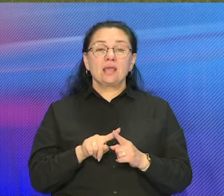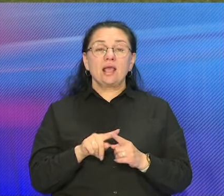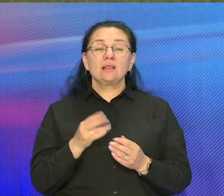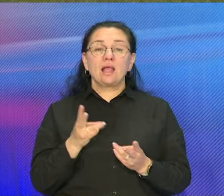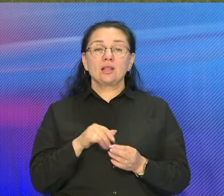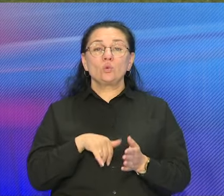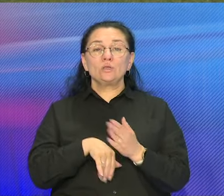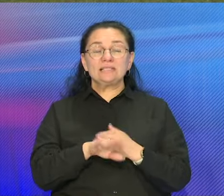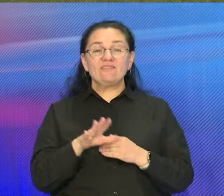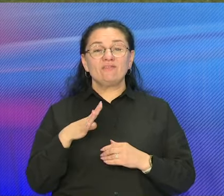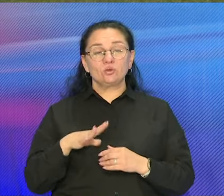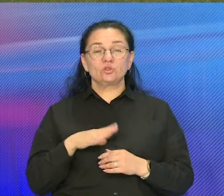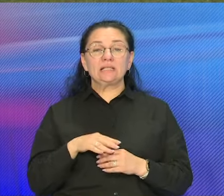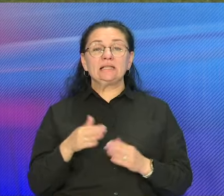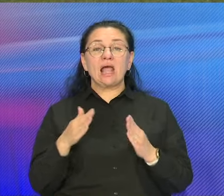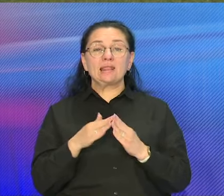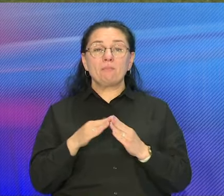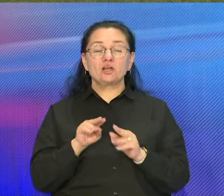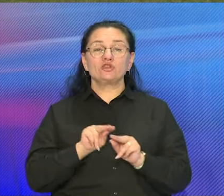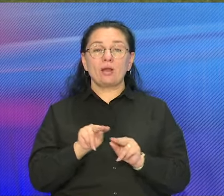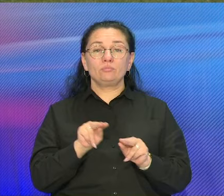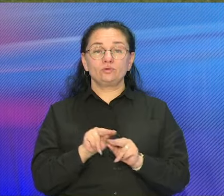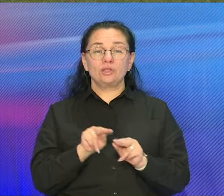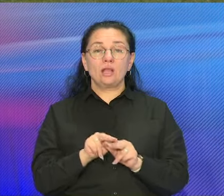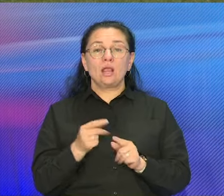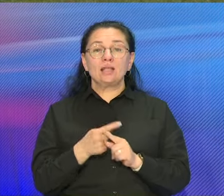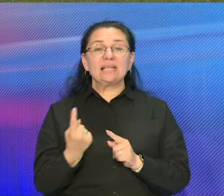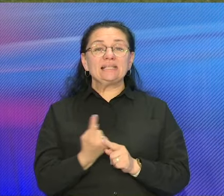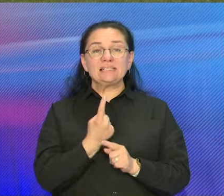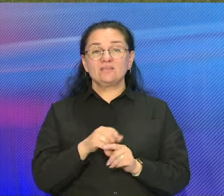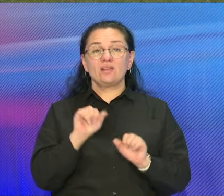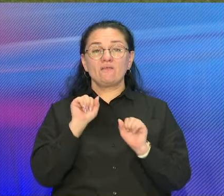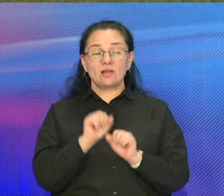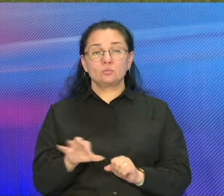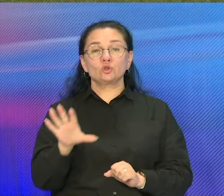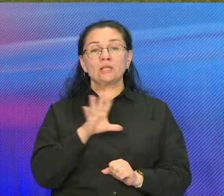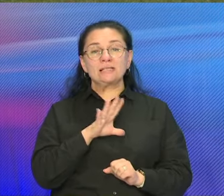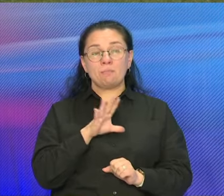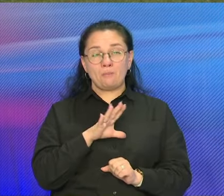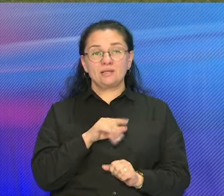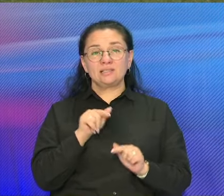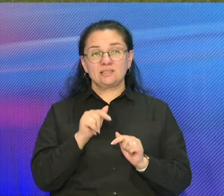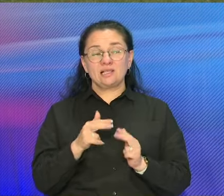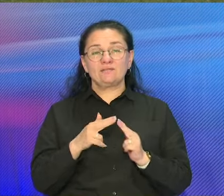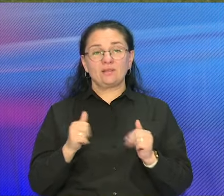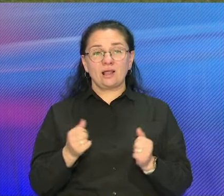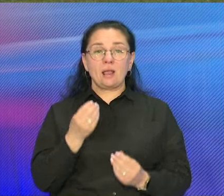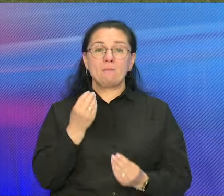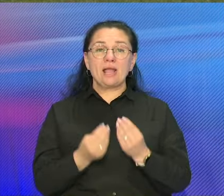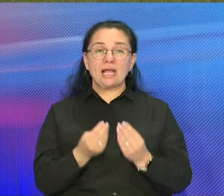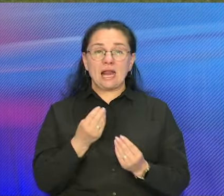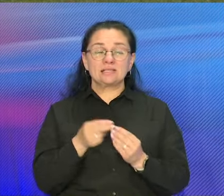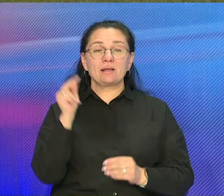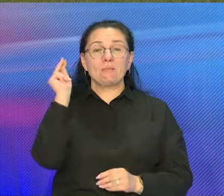обучение И это стало единственной возможностью побыть в социуме, побыть с другими детьми, со своими ровесниками, поиграться, поучиться